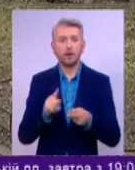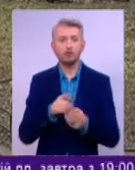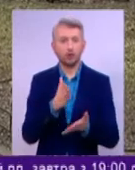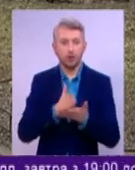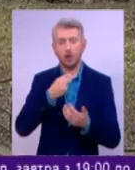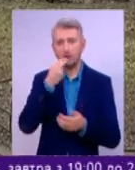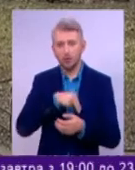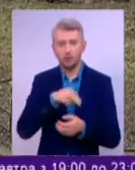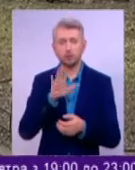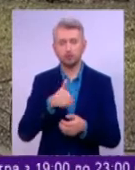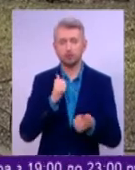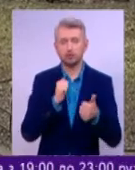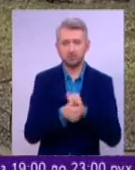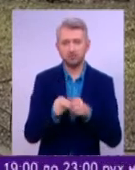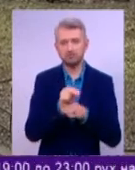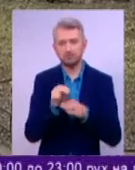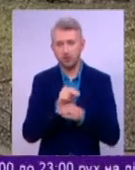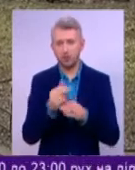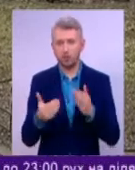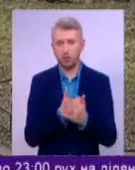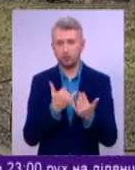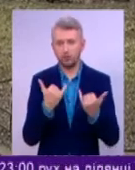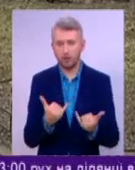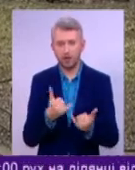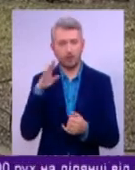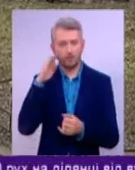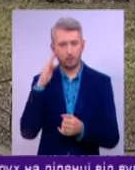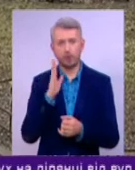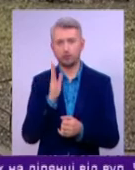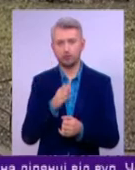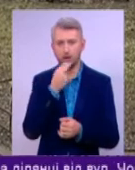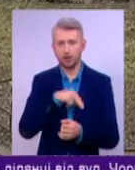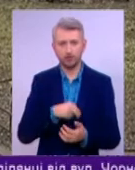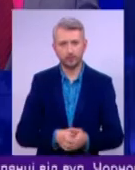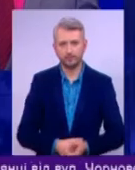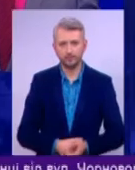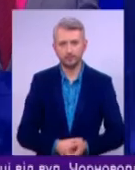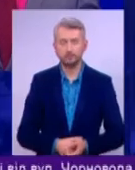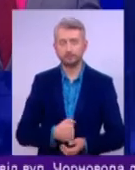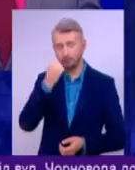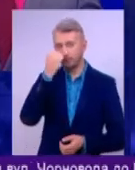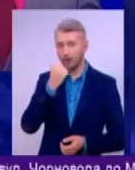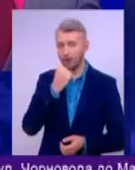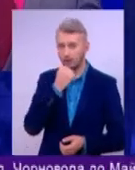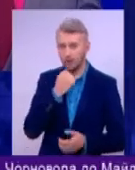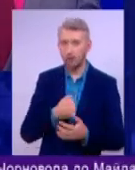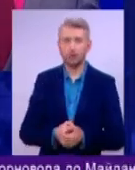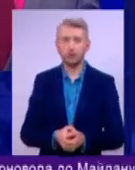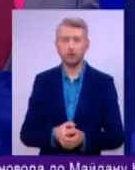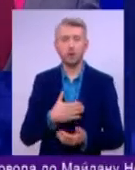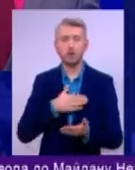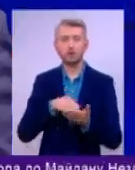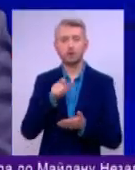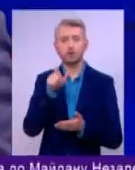краще будуть замінені на новіші, сучасніші, і вода з крана буде текти набагато краще. Дякую тобі, Олексо. Тарасе.